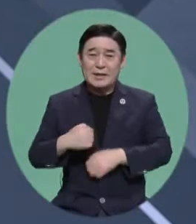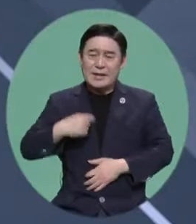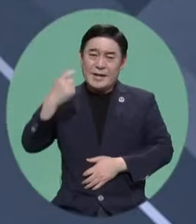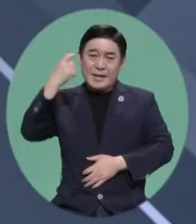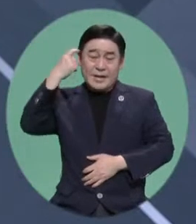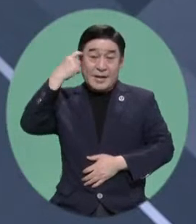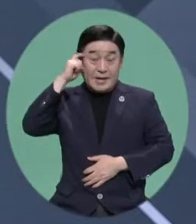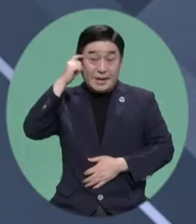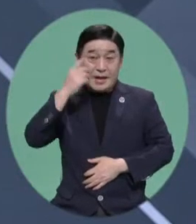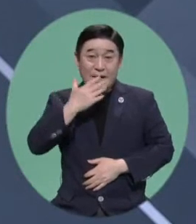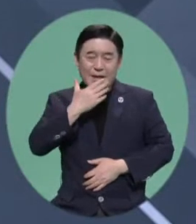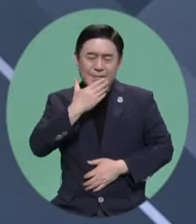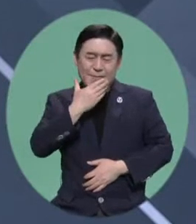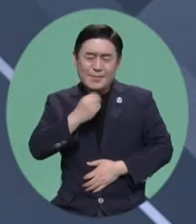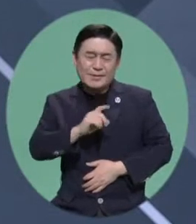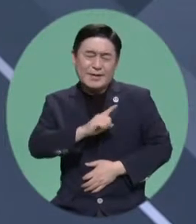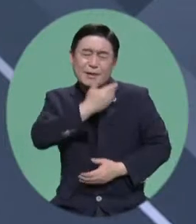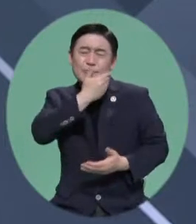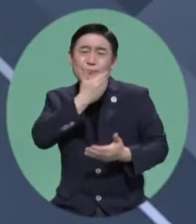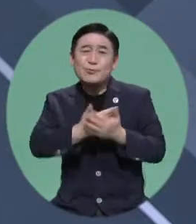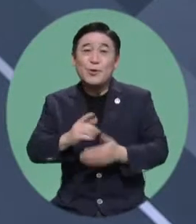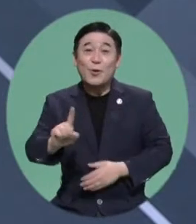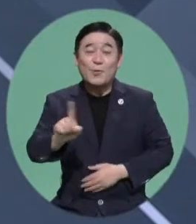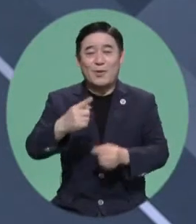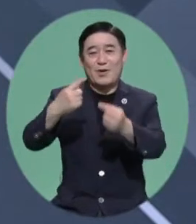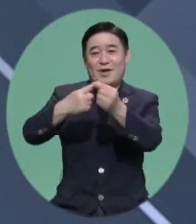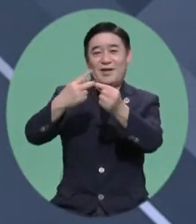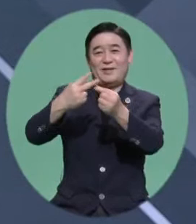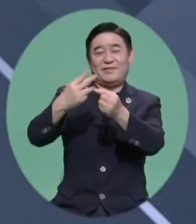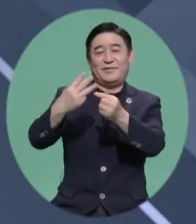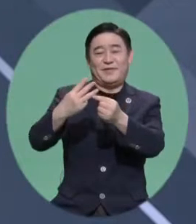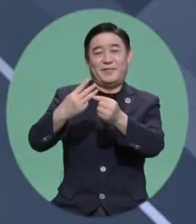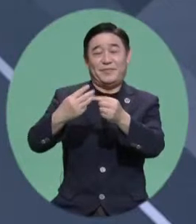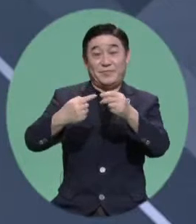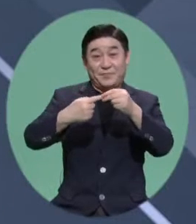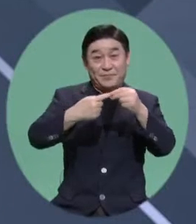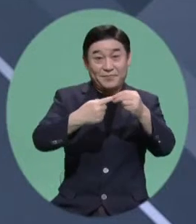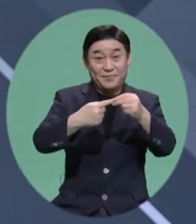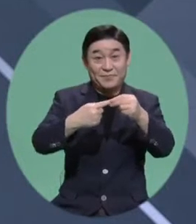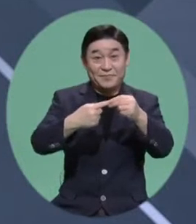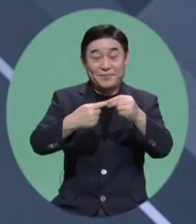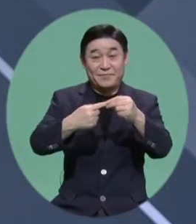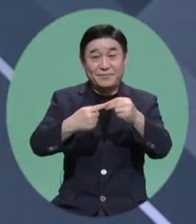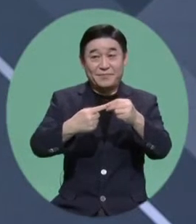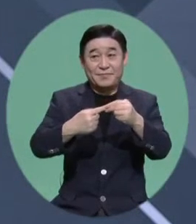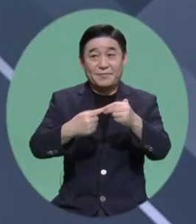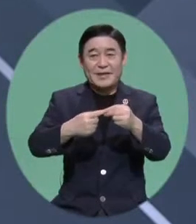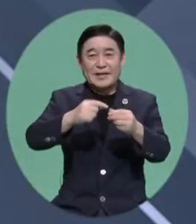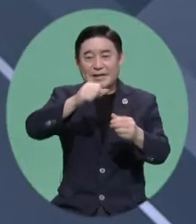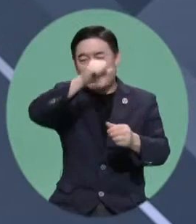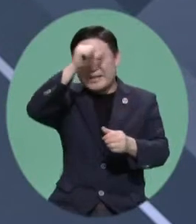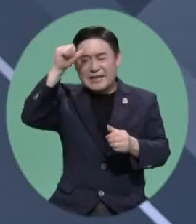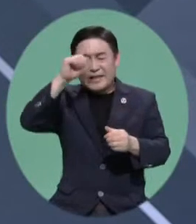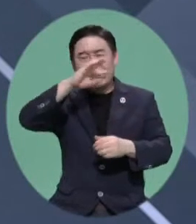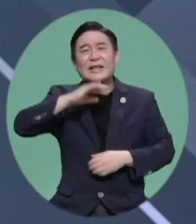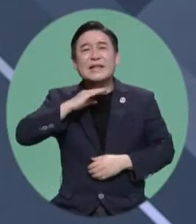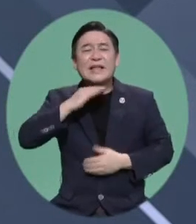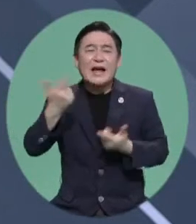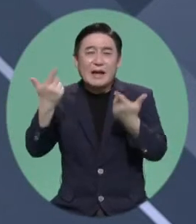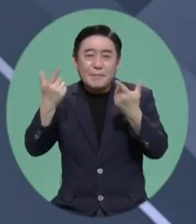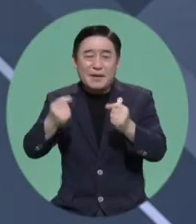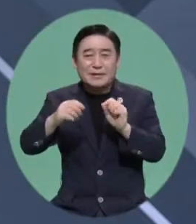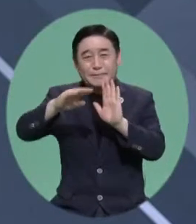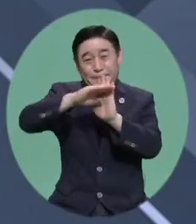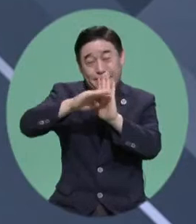생각하는 복지에서 가장 중요한 부분이 3가지입니다 우선 첫번째로는 생애주기별 안심 복지